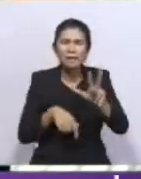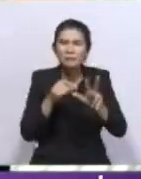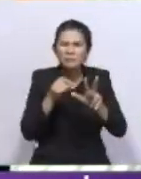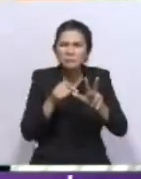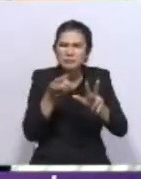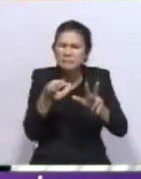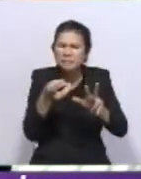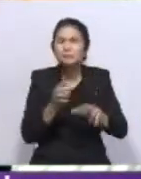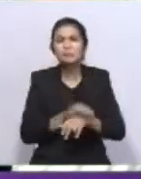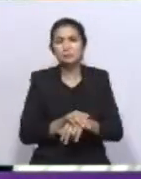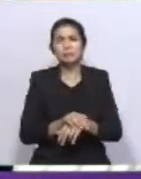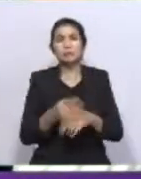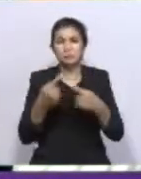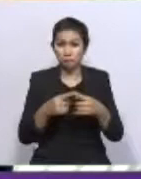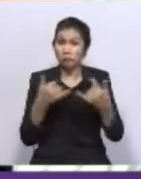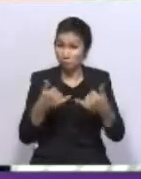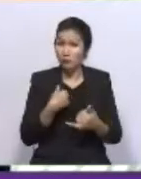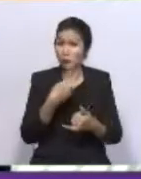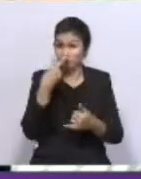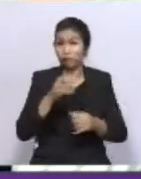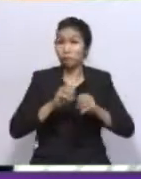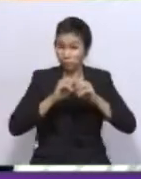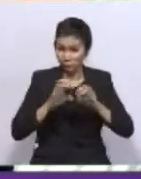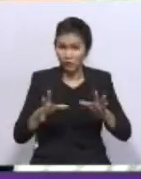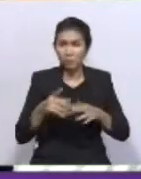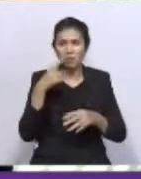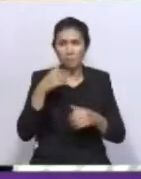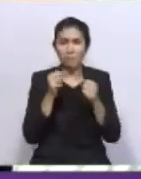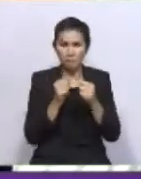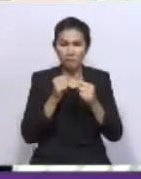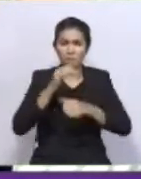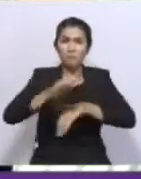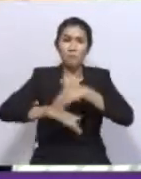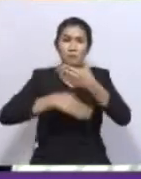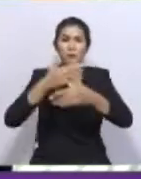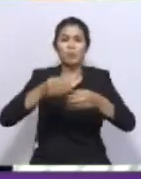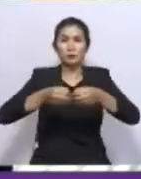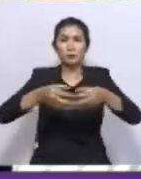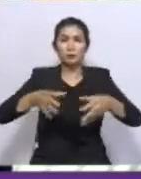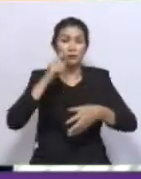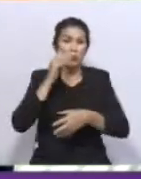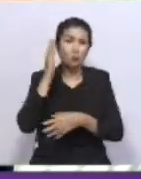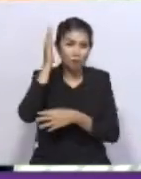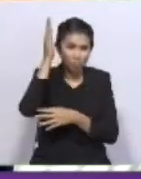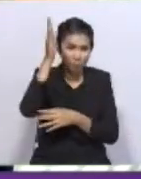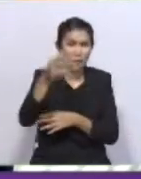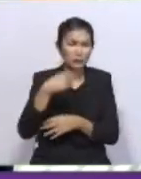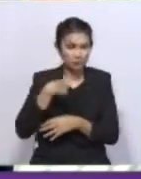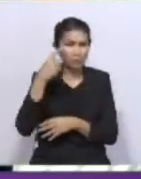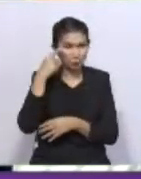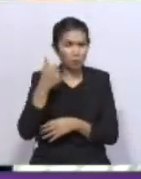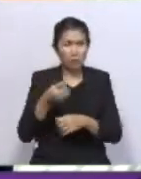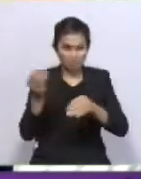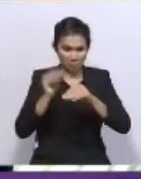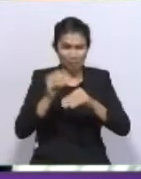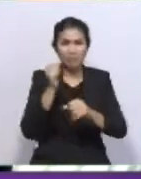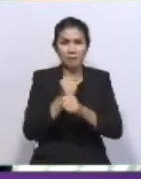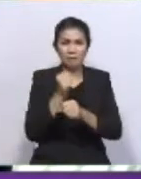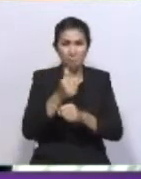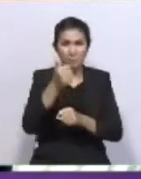ต้นๆเท่านั้นนะครับถือว่าเป็นสัญญาณที่ดีที่จะได้เริ่มเห็นการขยายตัวของเศรษฐกิจไทยในอนาคตที่คาดว่าจะเติบโตได้มากกว่